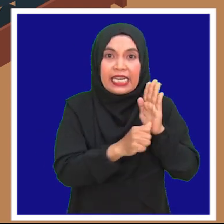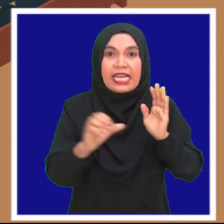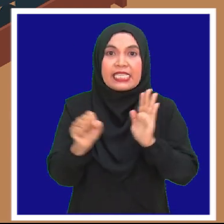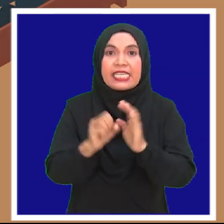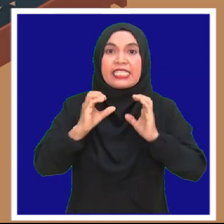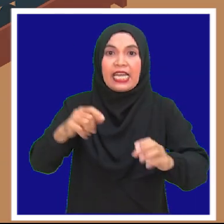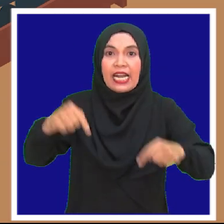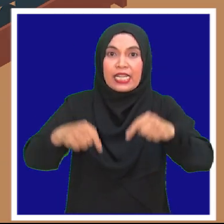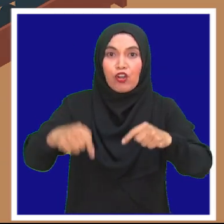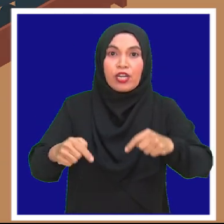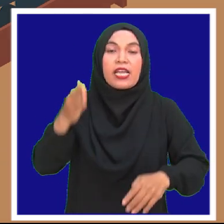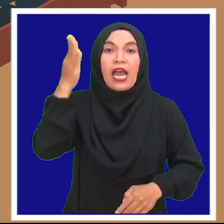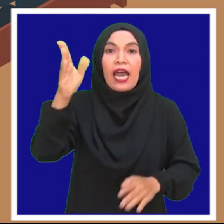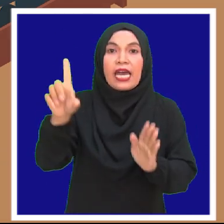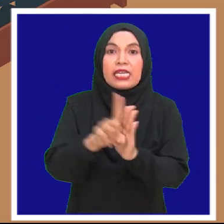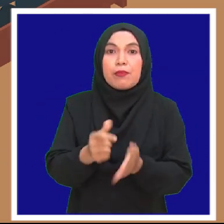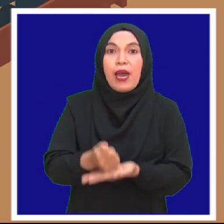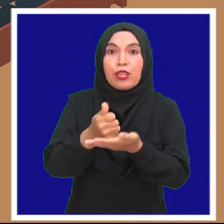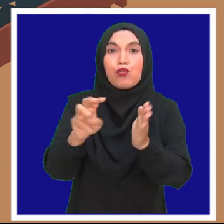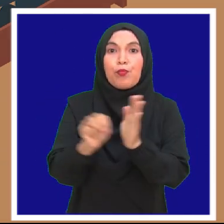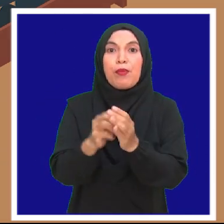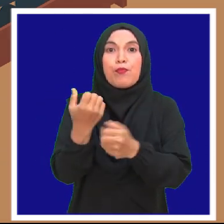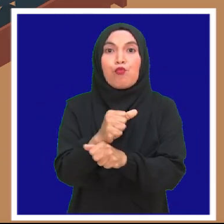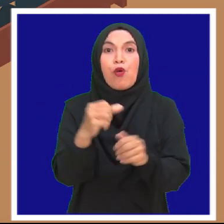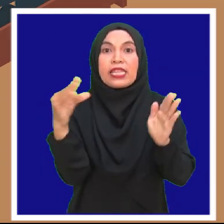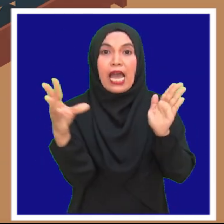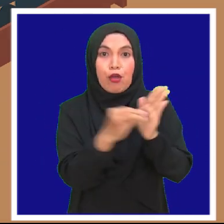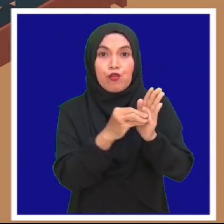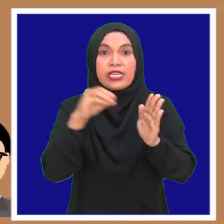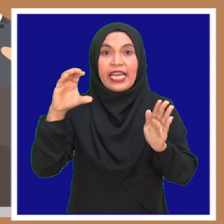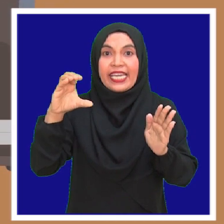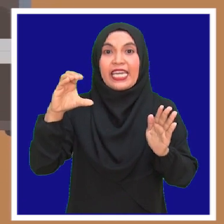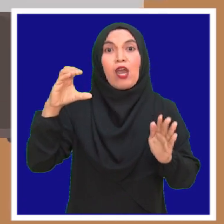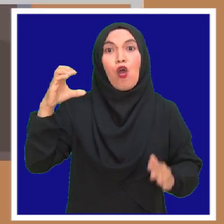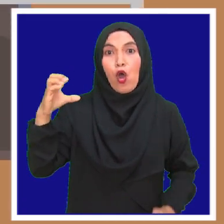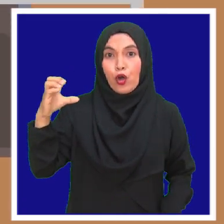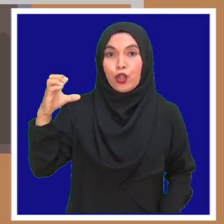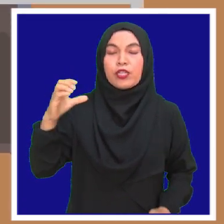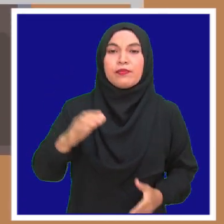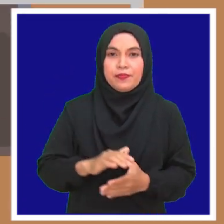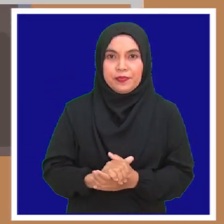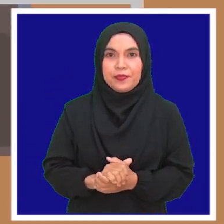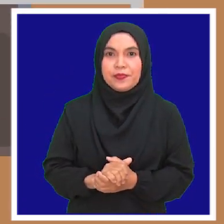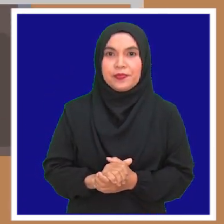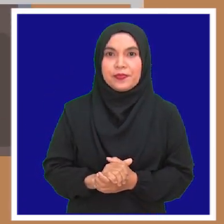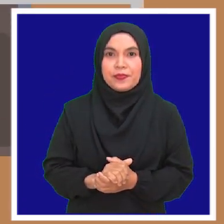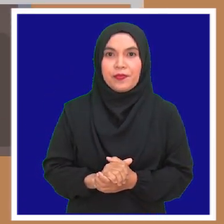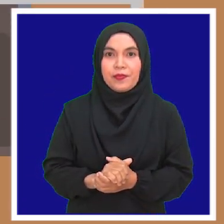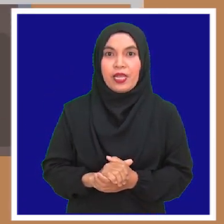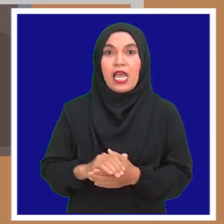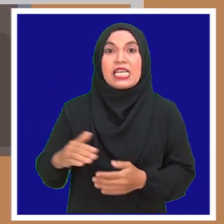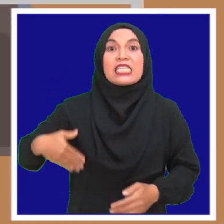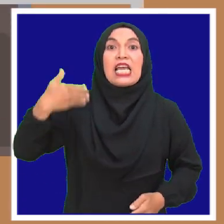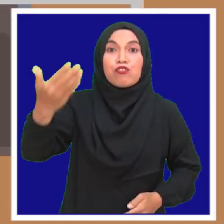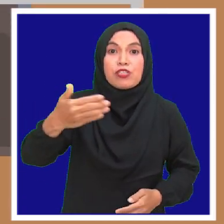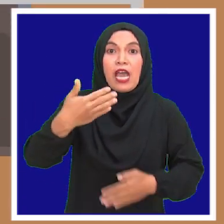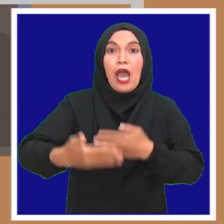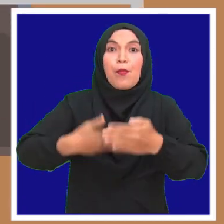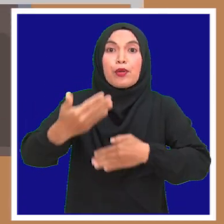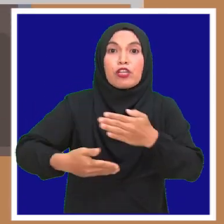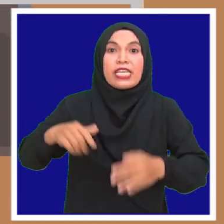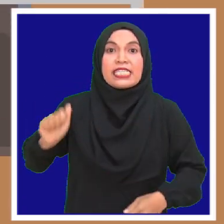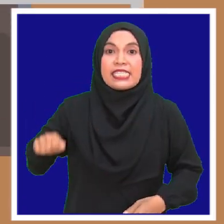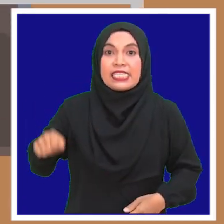pengadilan. Upami salami sidang terdakwa atanapi termohon, responden satuju pikeun lumangsungna secara